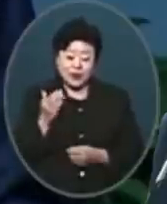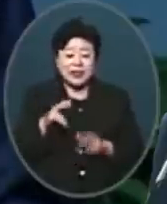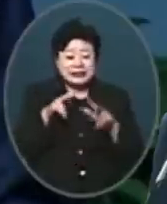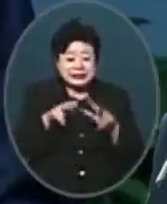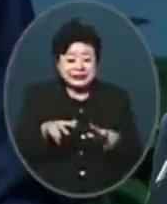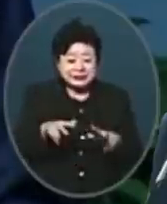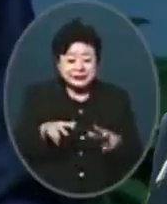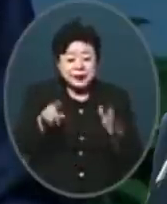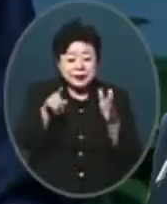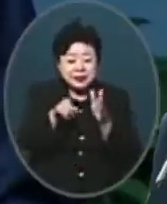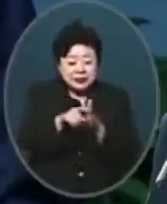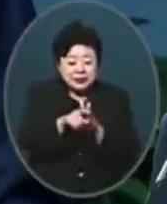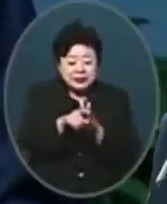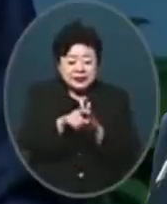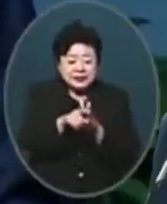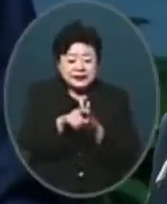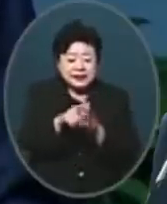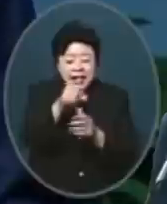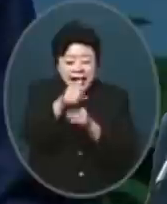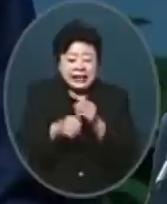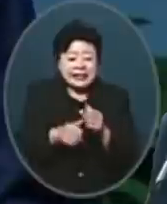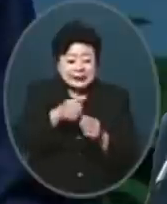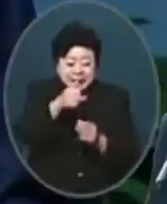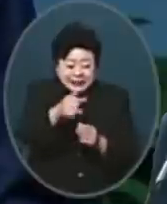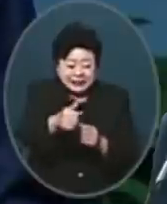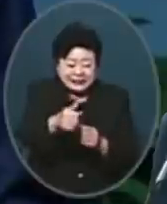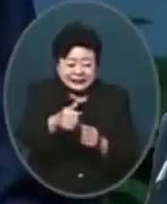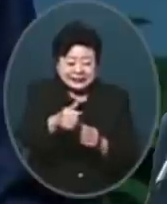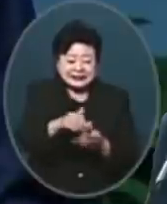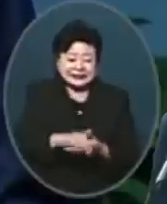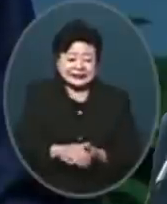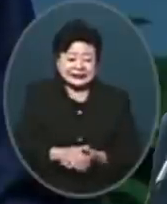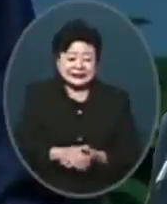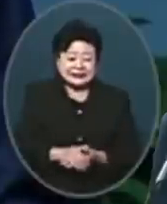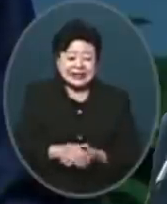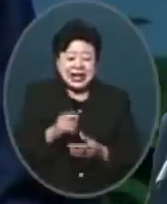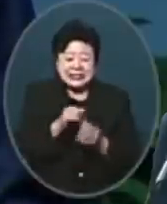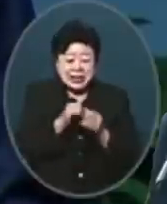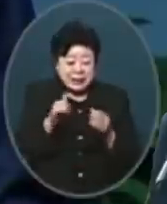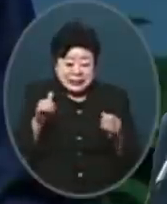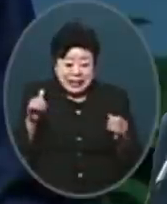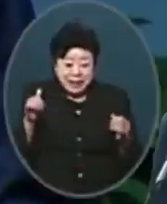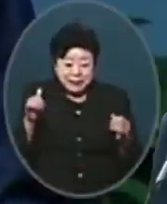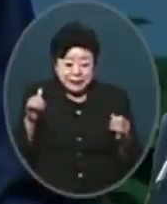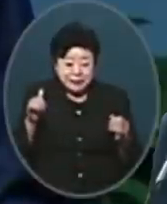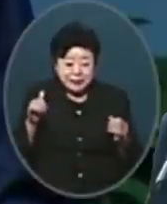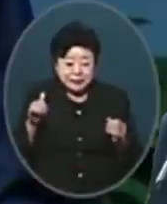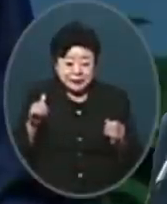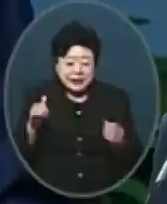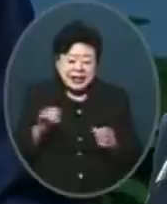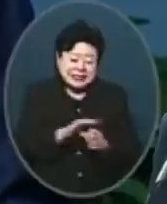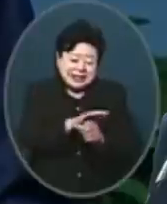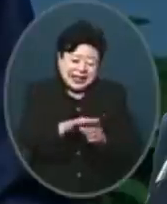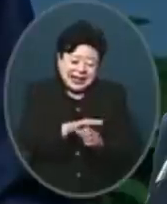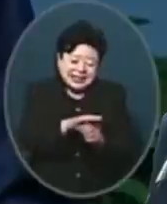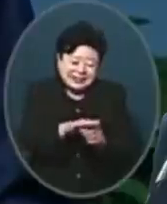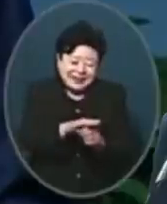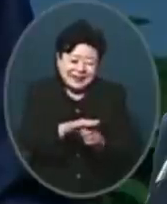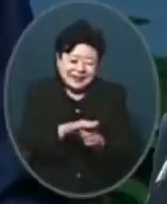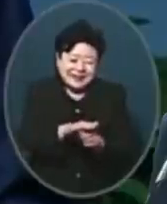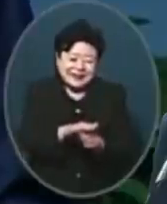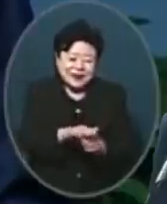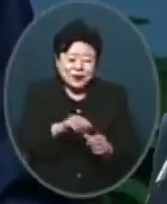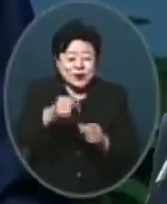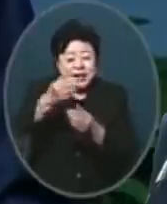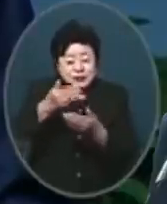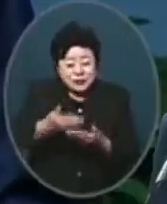지금 믿은 것은 하나님이 한 사람 한 사람 사랑해서